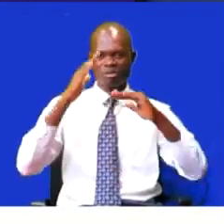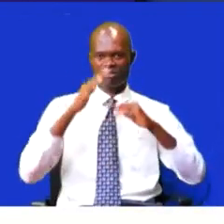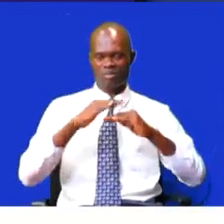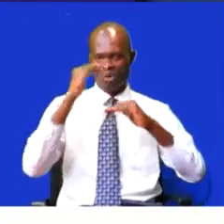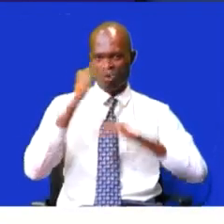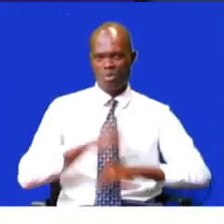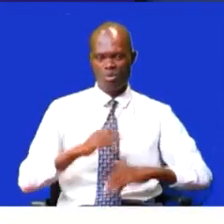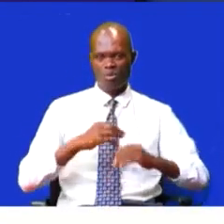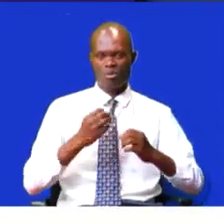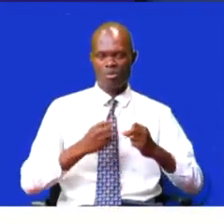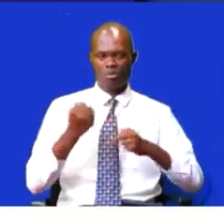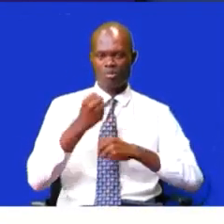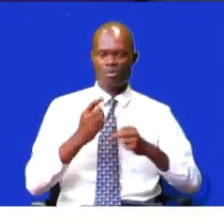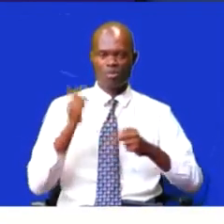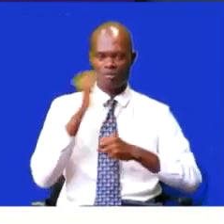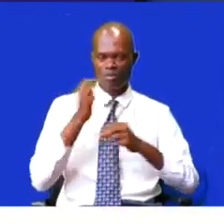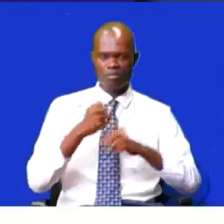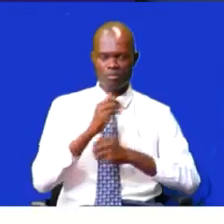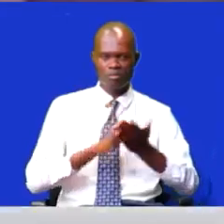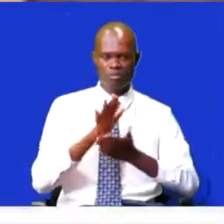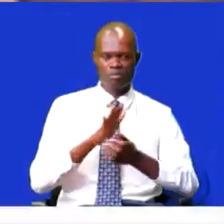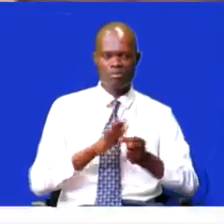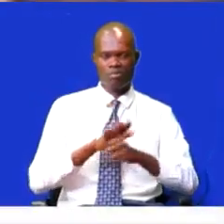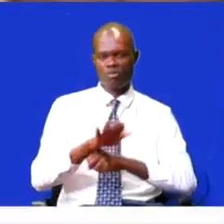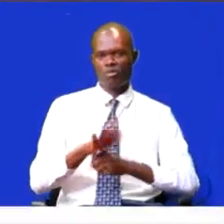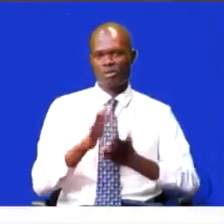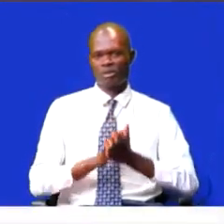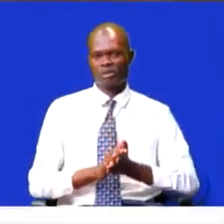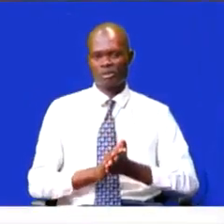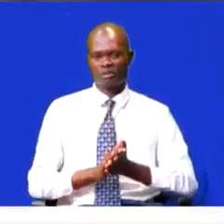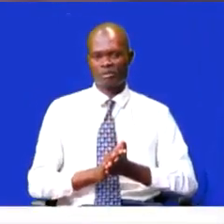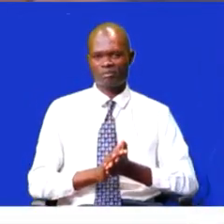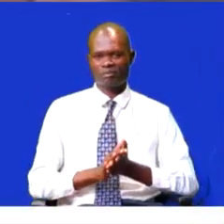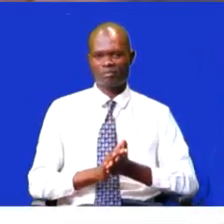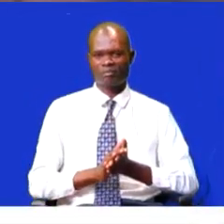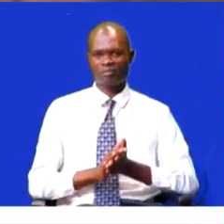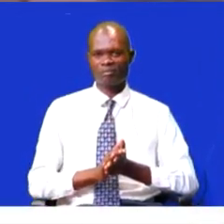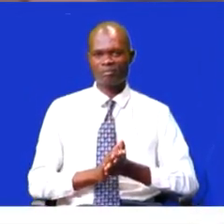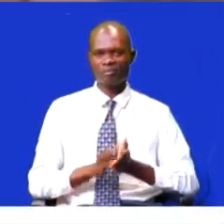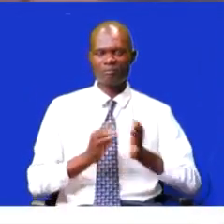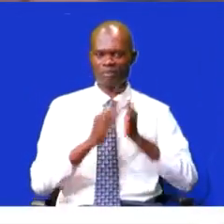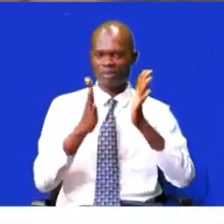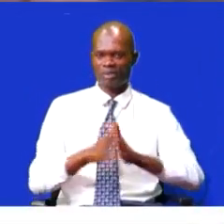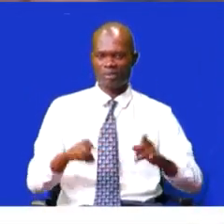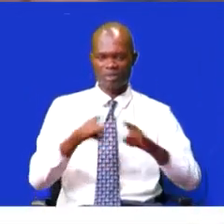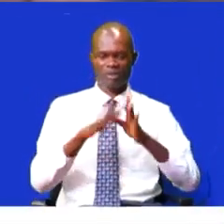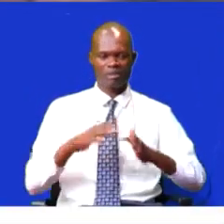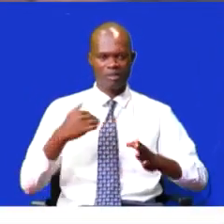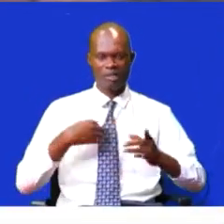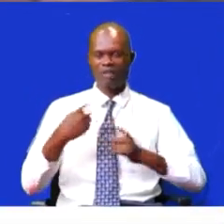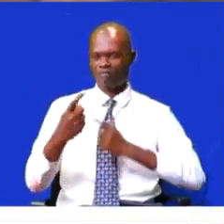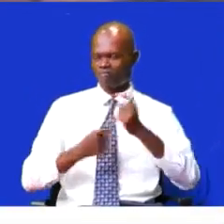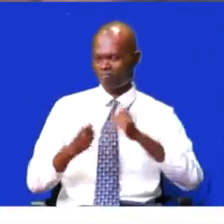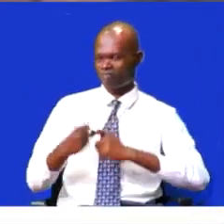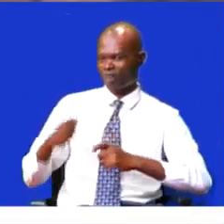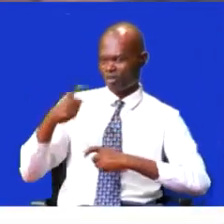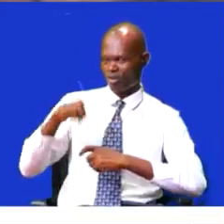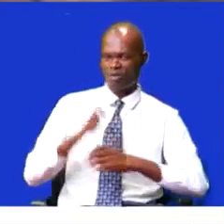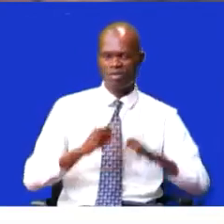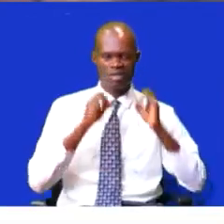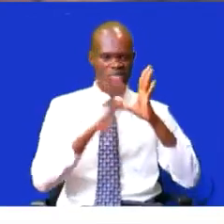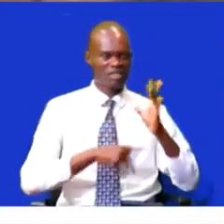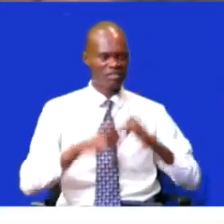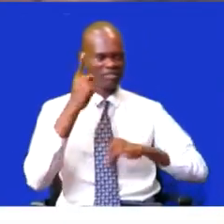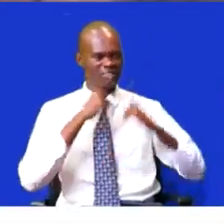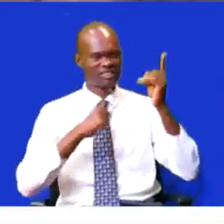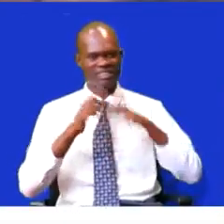mage ne oganda jo Kenya. Leadership style ana njia yake ya kuongoza. Hata ukilia ufanye